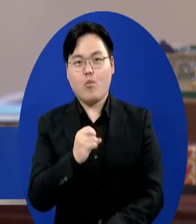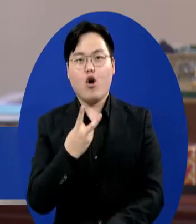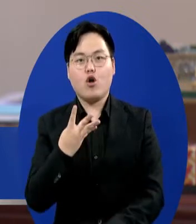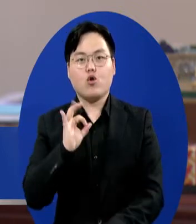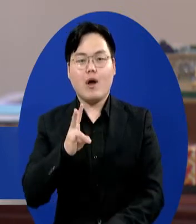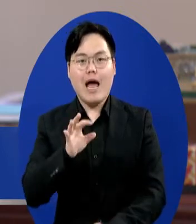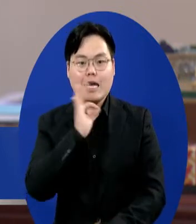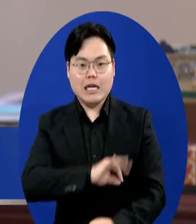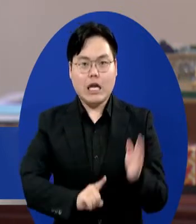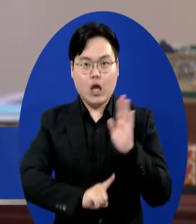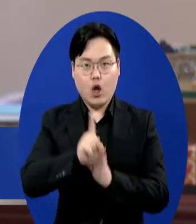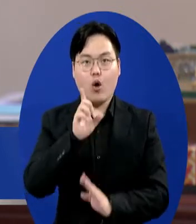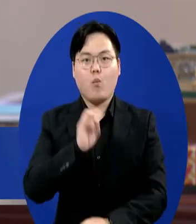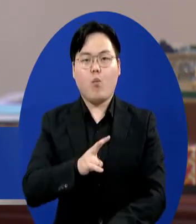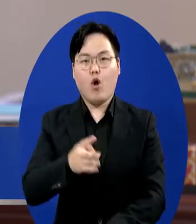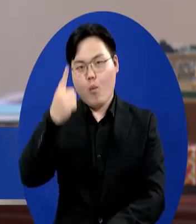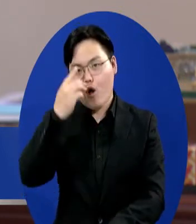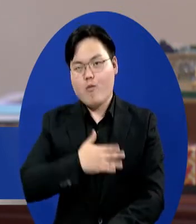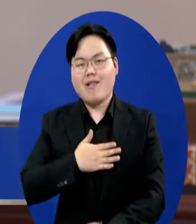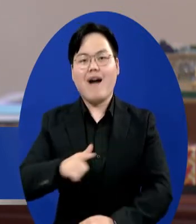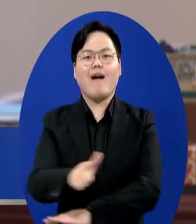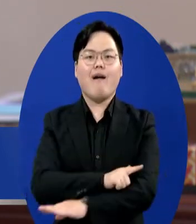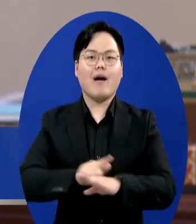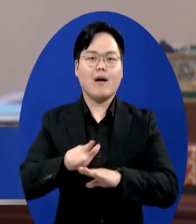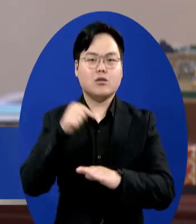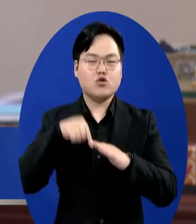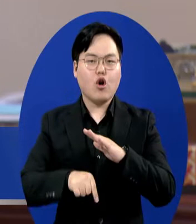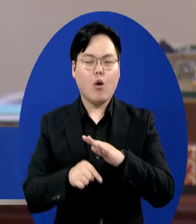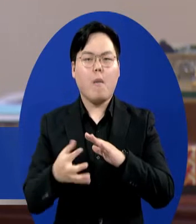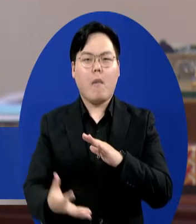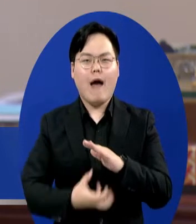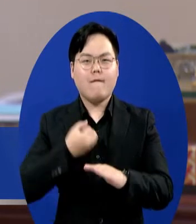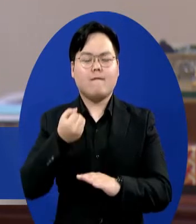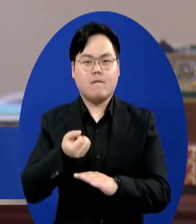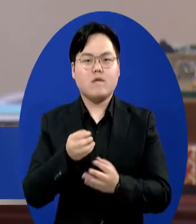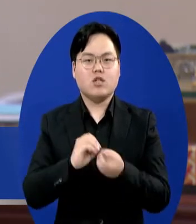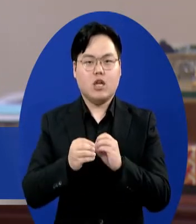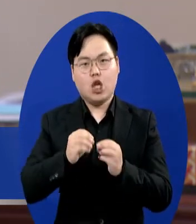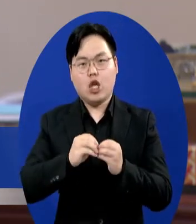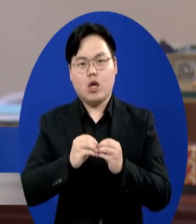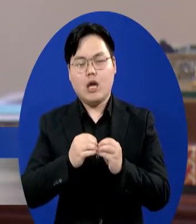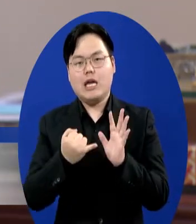ашиглалтанд оруулснаар дотоодынхоо одоо нийт газрын тосны бүтээгдэхүүний одоо эрэлтийн